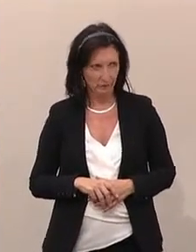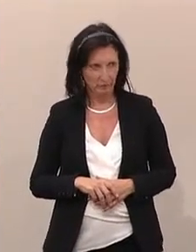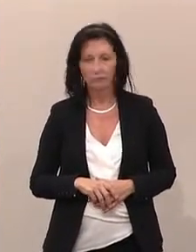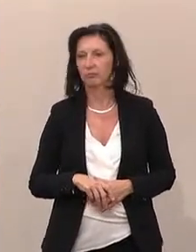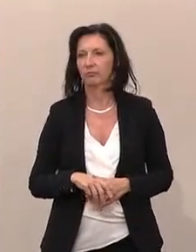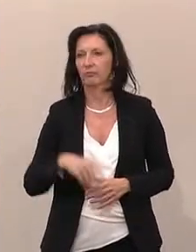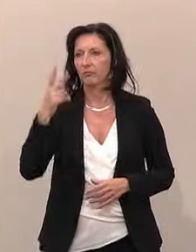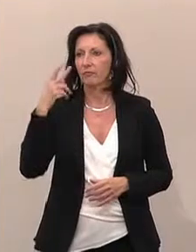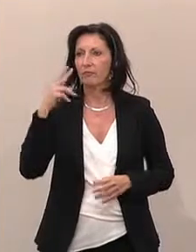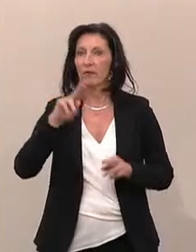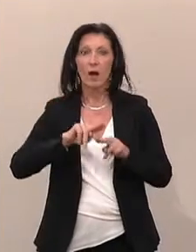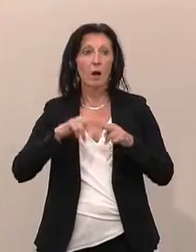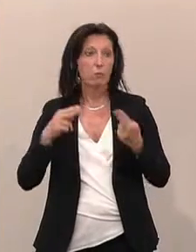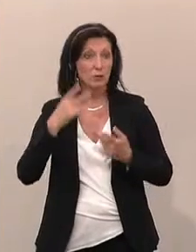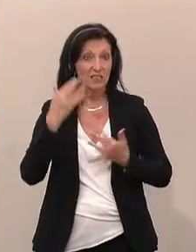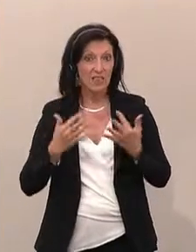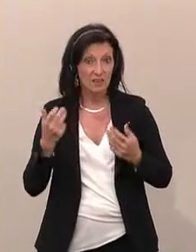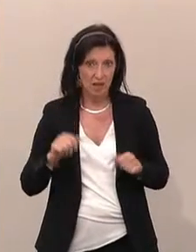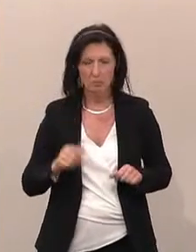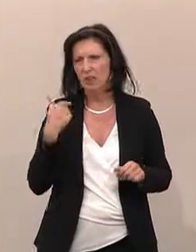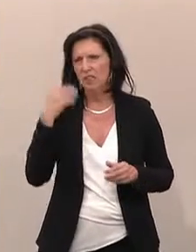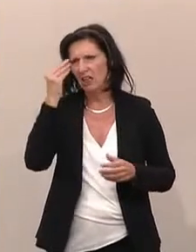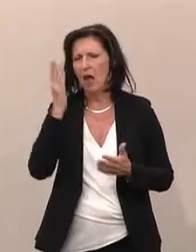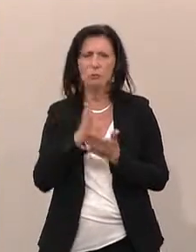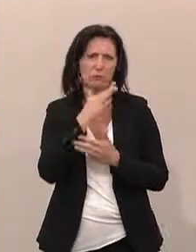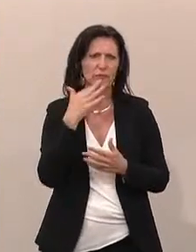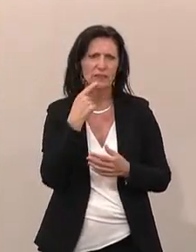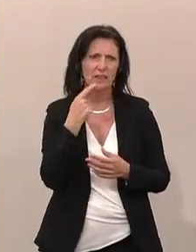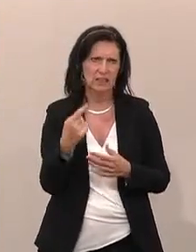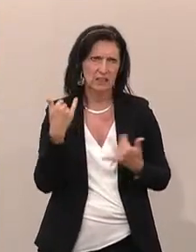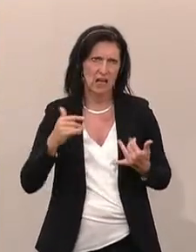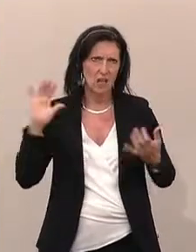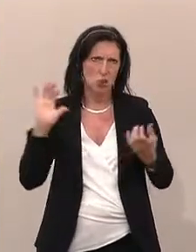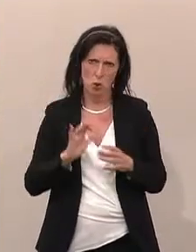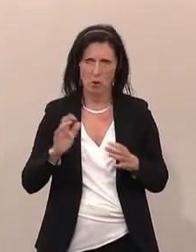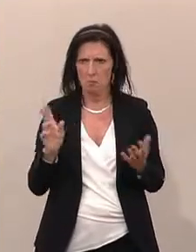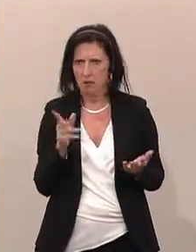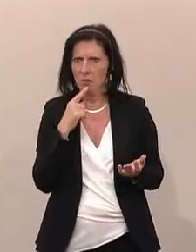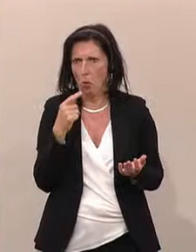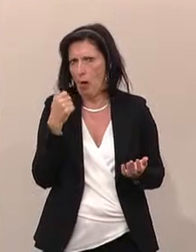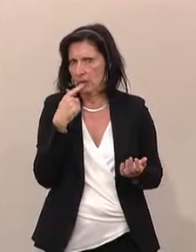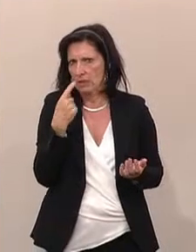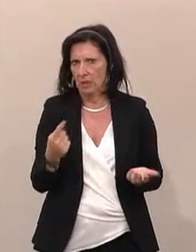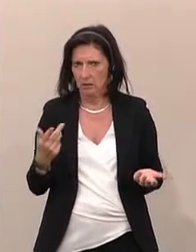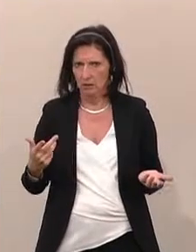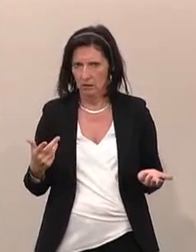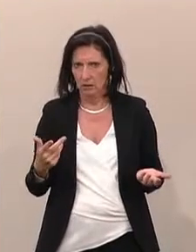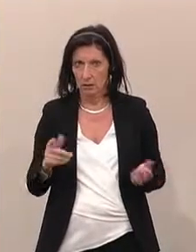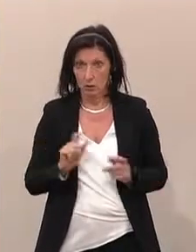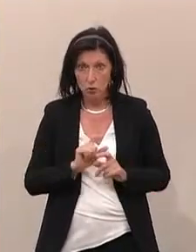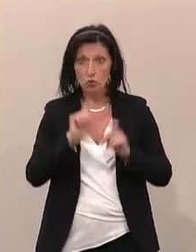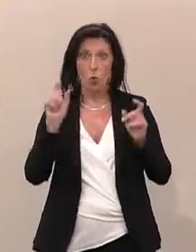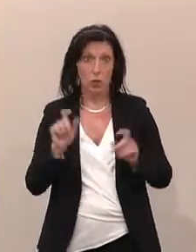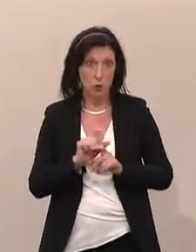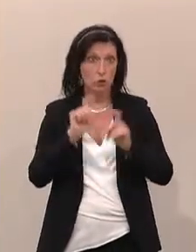Ja, Bundesrechnungsabschluss, und ich glaube, es ist schon vieles gesagt, und ich glaube, man kann zusammenfassend nochmal sagen, wenn hier immer von Schuldenmachen